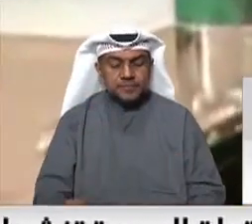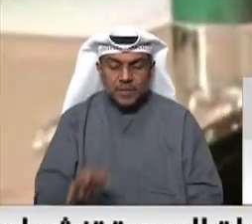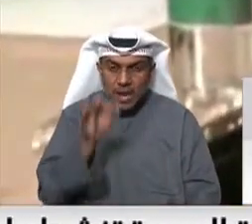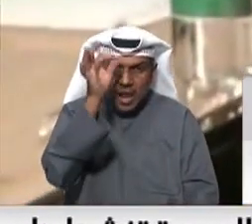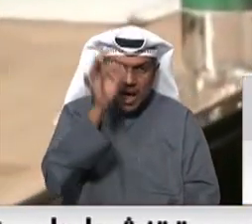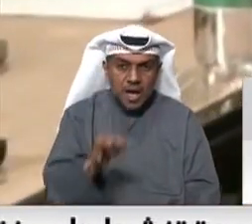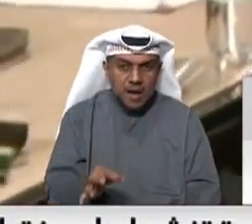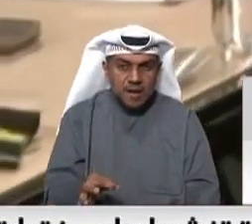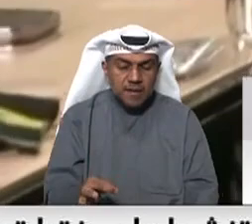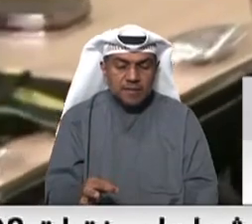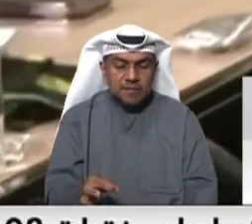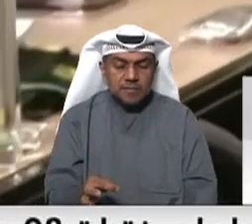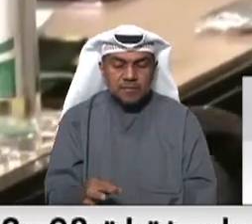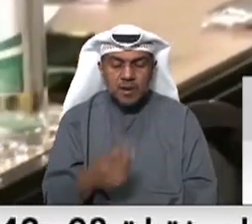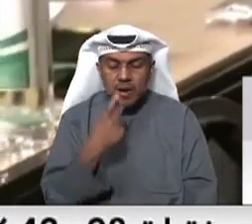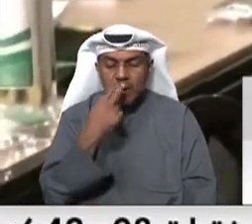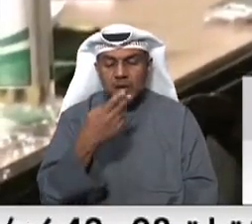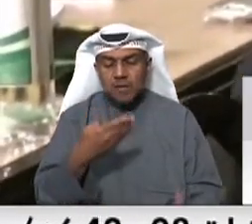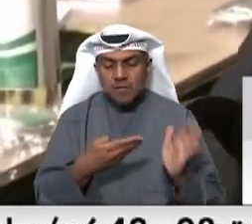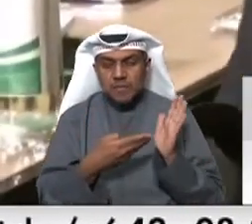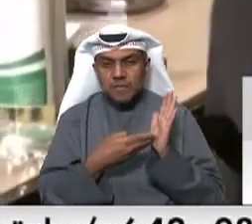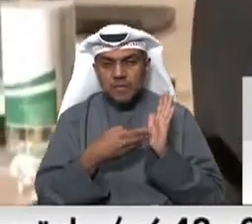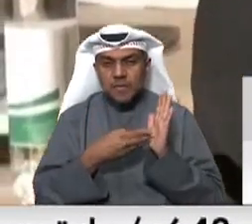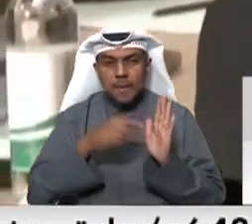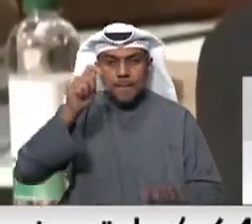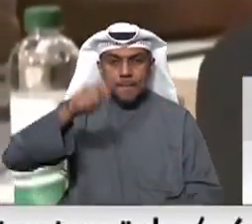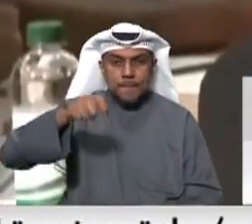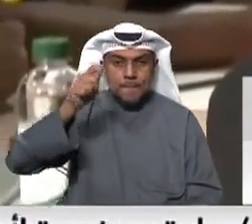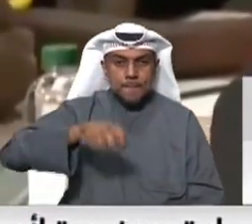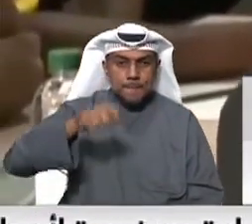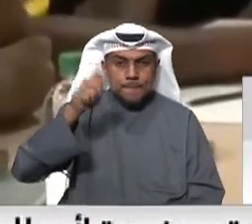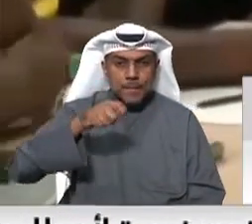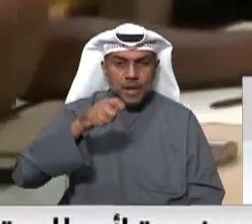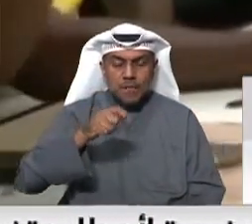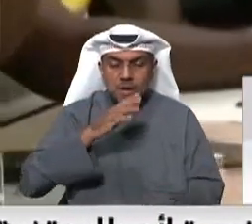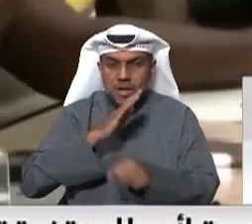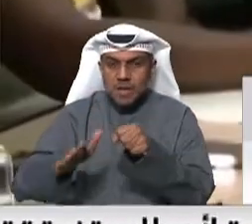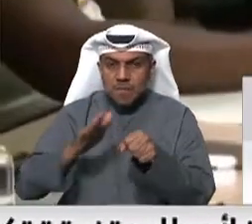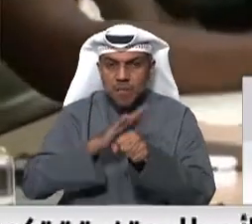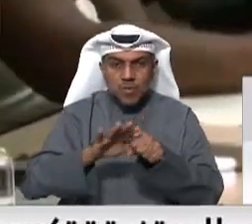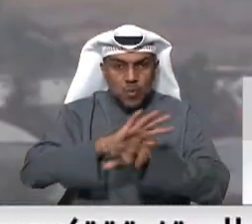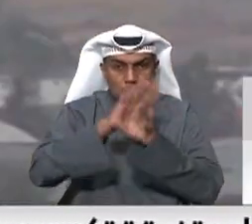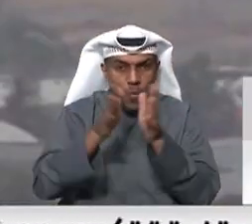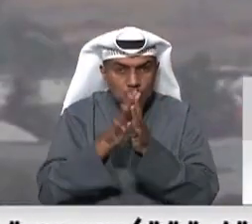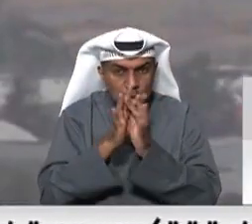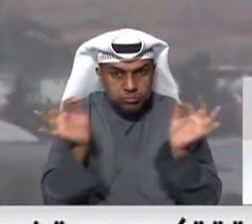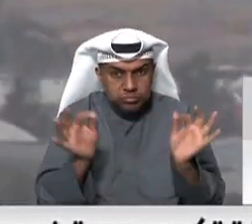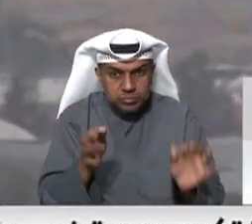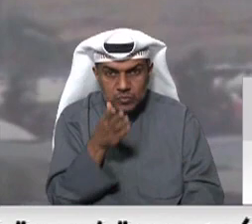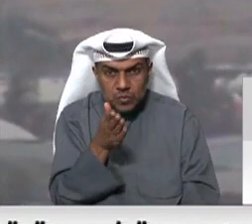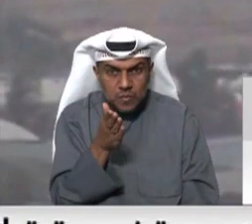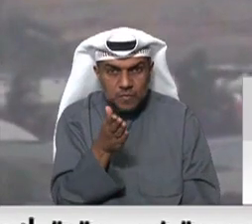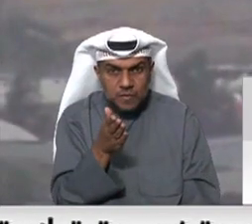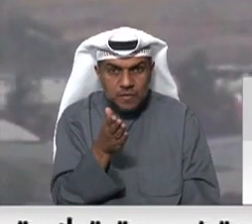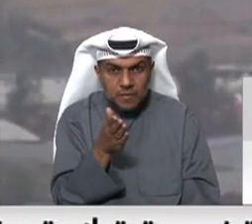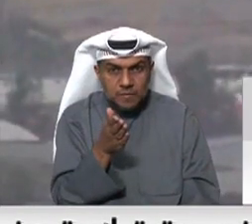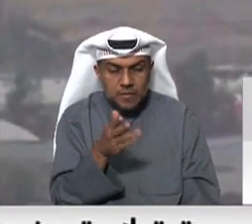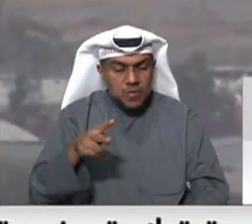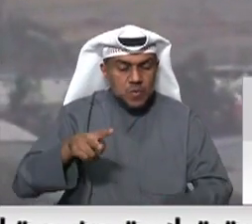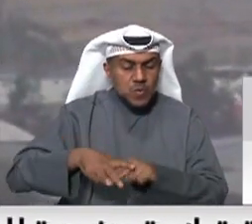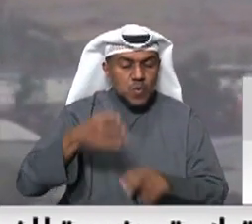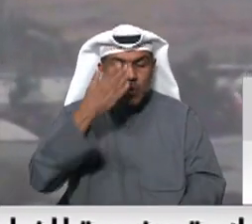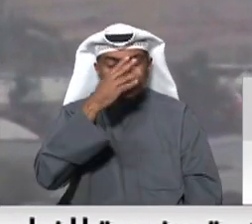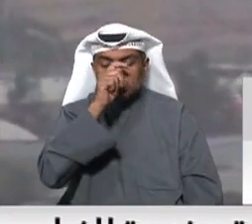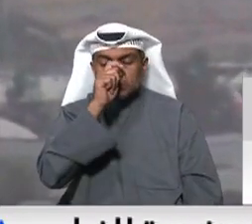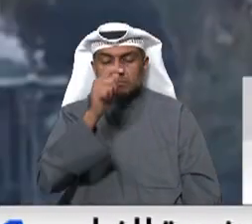باتخاذ تدابير لمنع ارتكاب جريمه الاباده الجماعيه ضد الفلسطينيين في قطاع غزه الا ان الاحتلال لا يزال يضرب